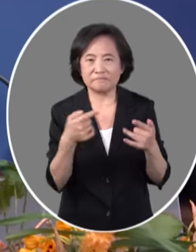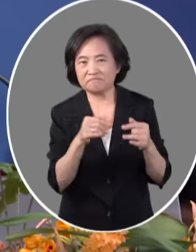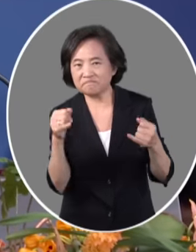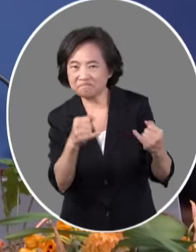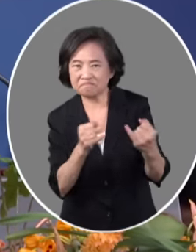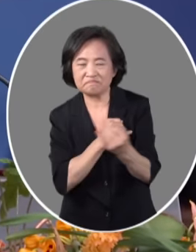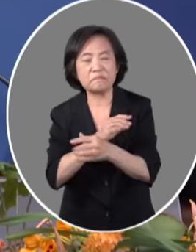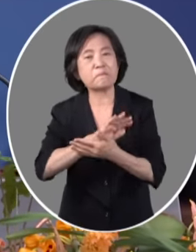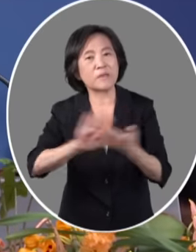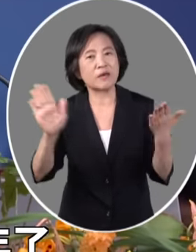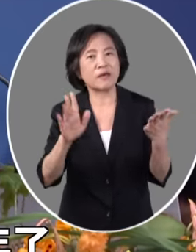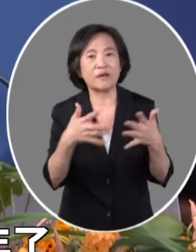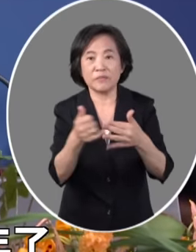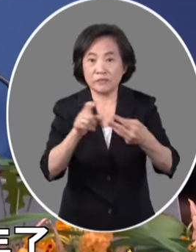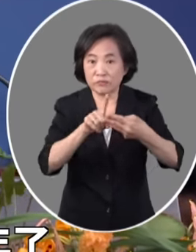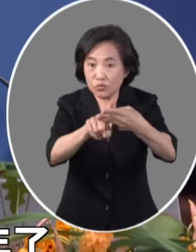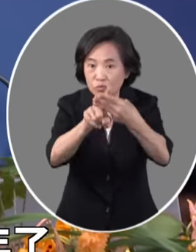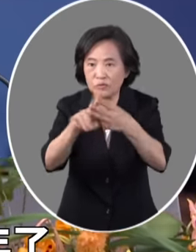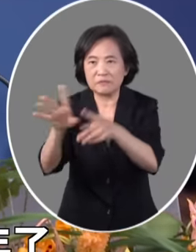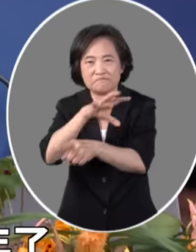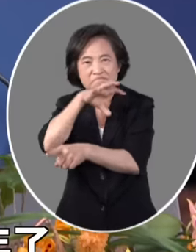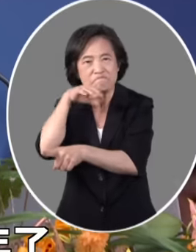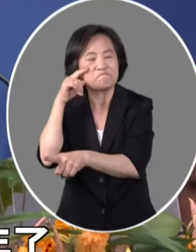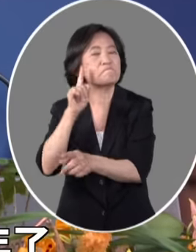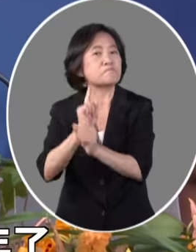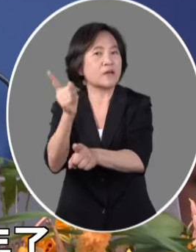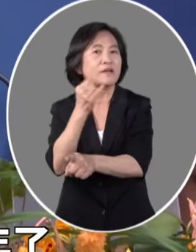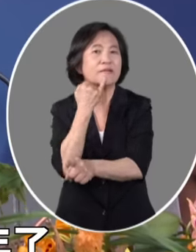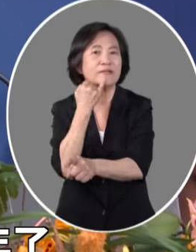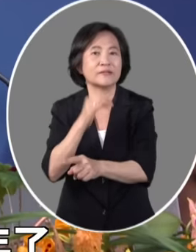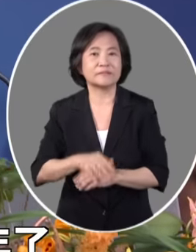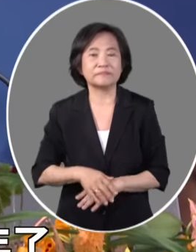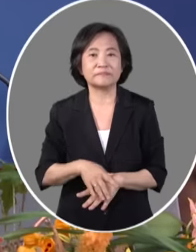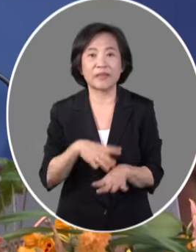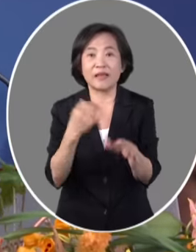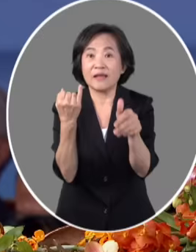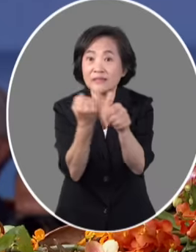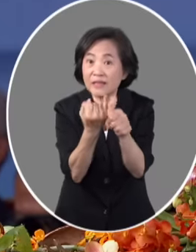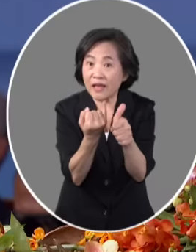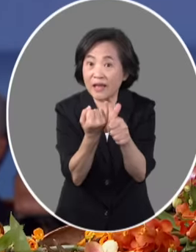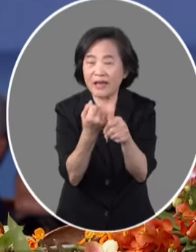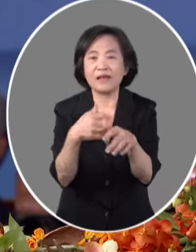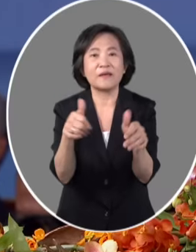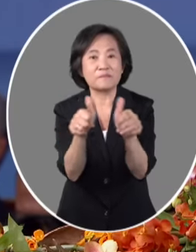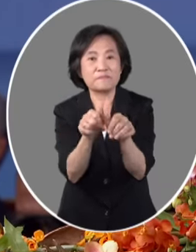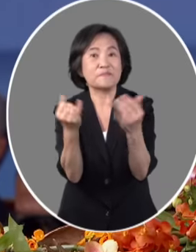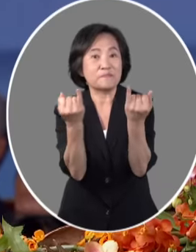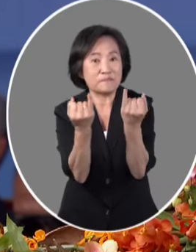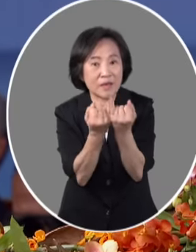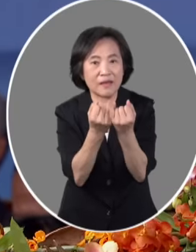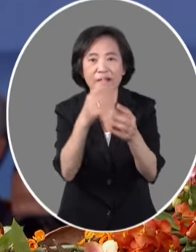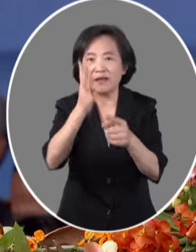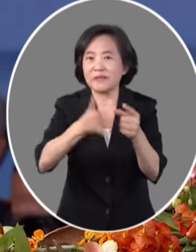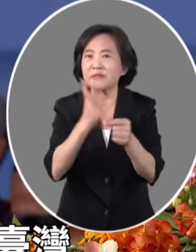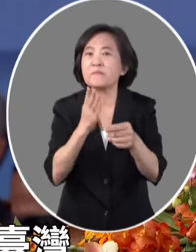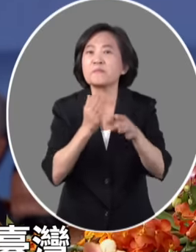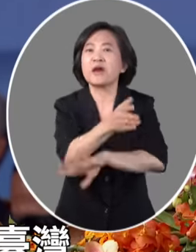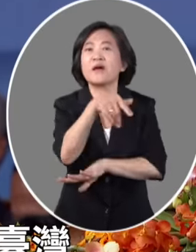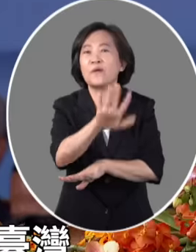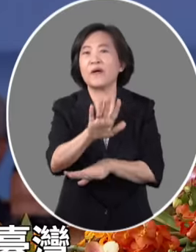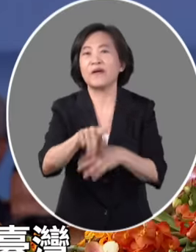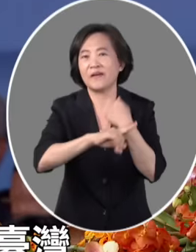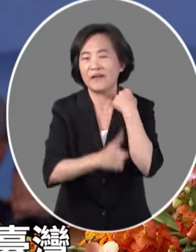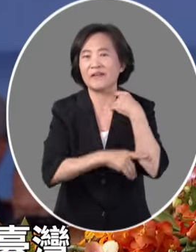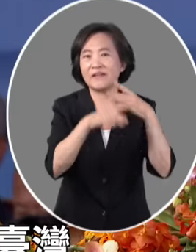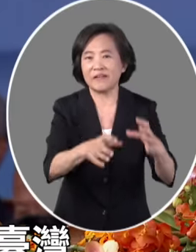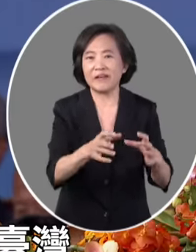战。婚姻平权法案通过已经4年了，我要感谢反对者的包容，成就